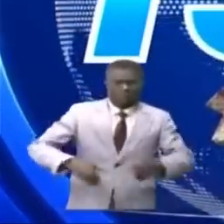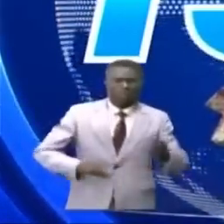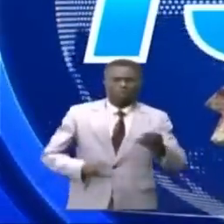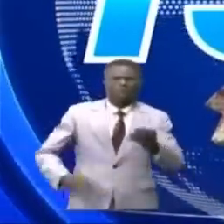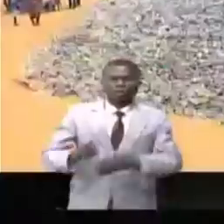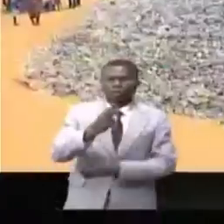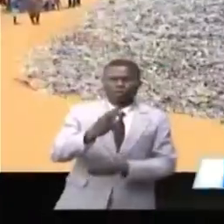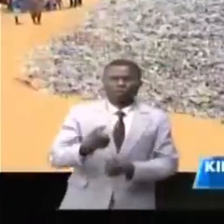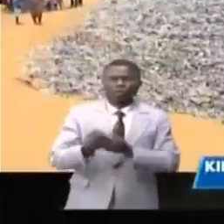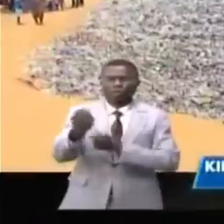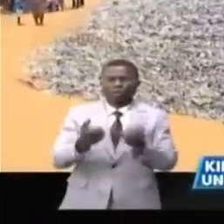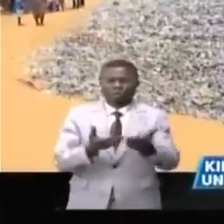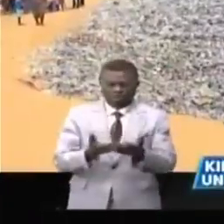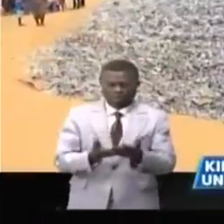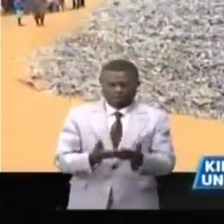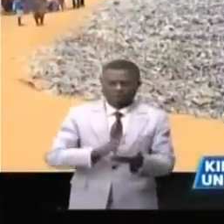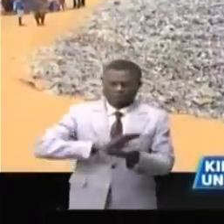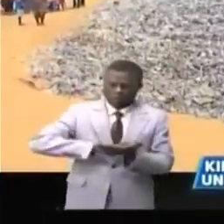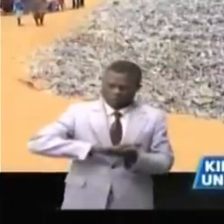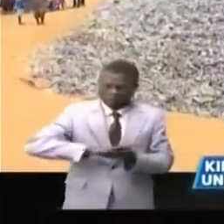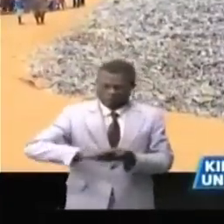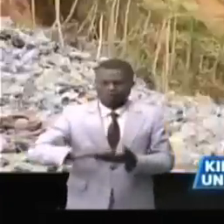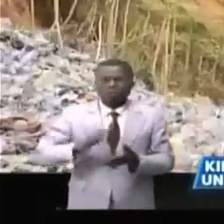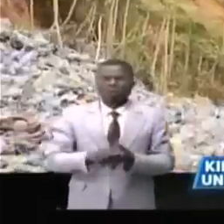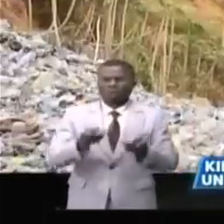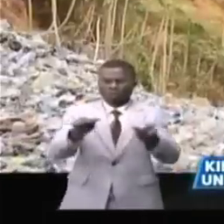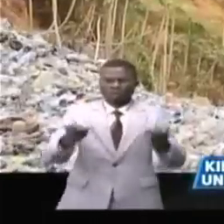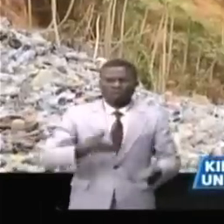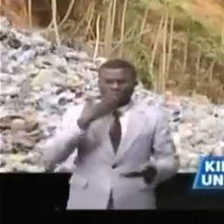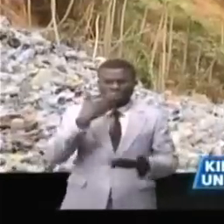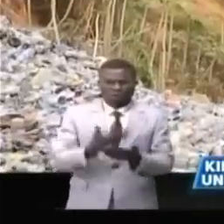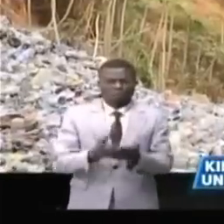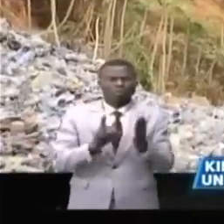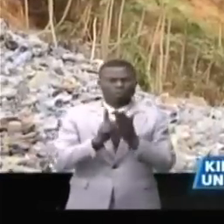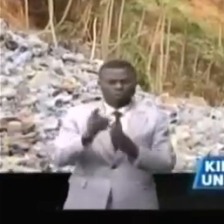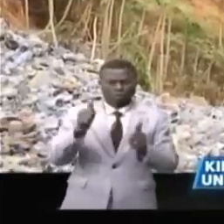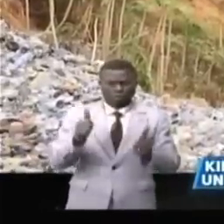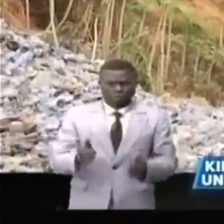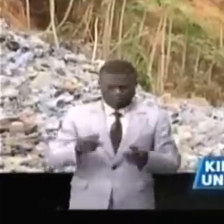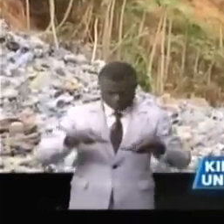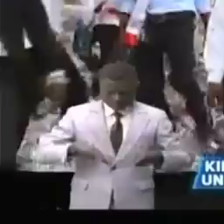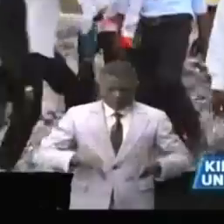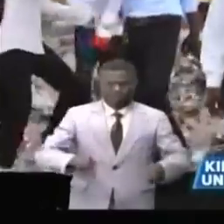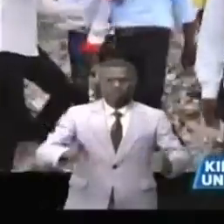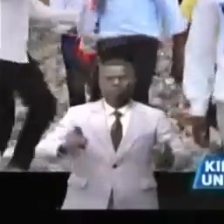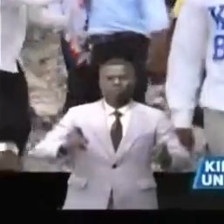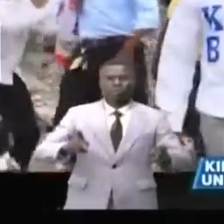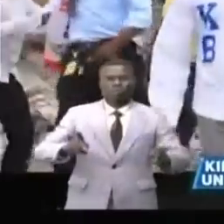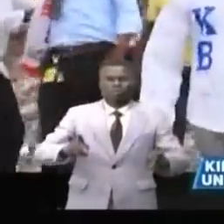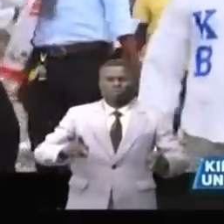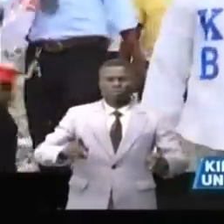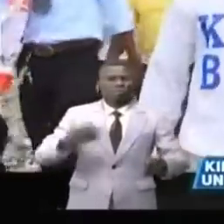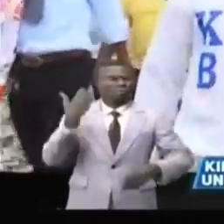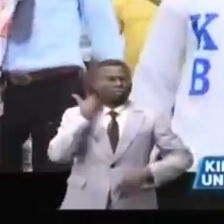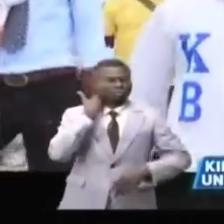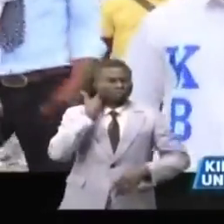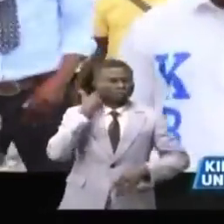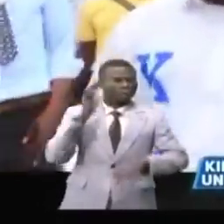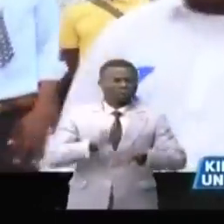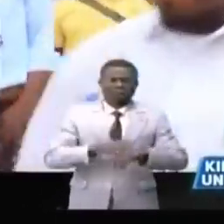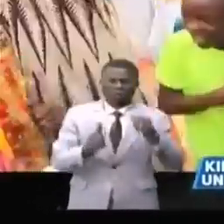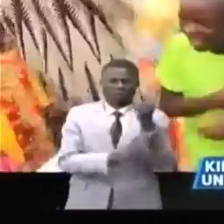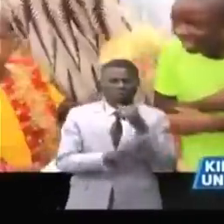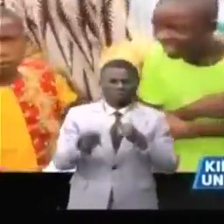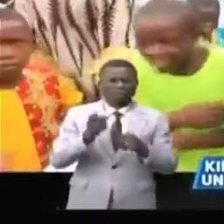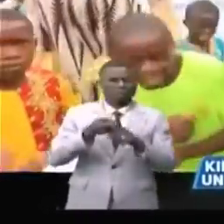avenue. Un environnement favorable à un bon épanouissement et permettant d'éviter de contracter des maladies liées à